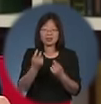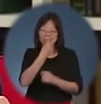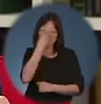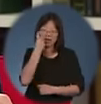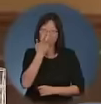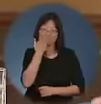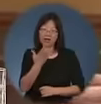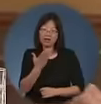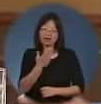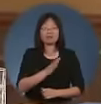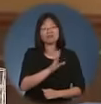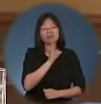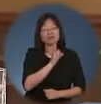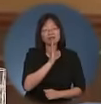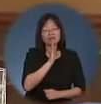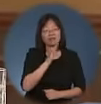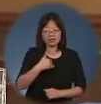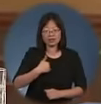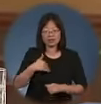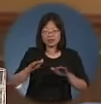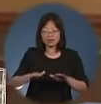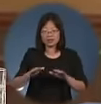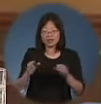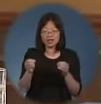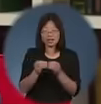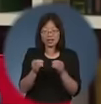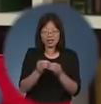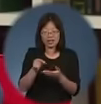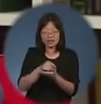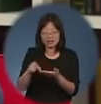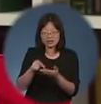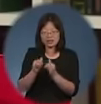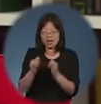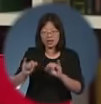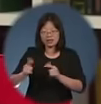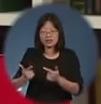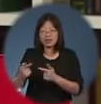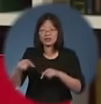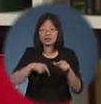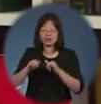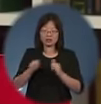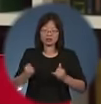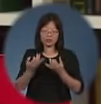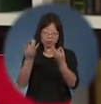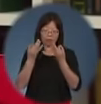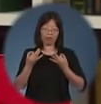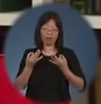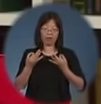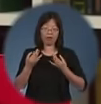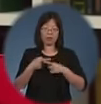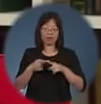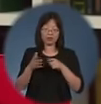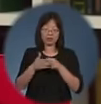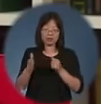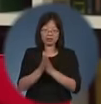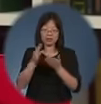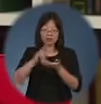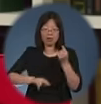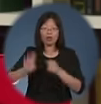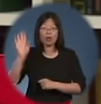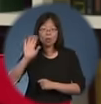현명한 겁니다 예 저를 이제 작가로 보는 것이 아니고 정치인으로 정치인으로 본 거죠 그죠 책이 안 팔리기